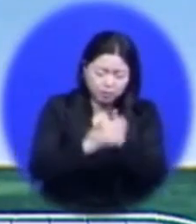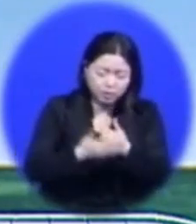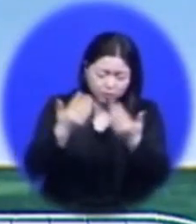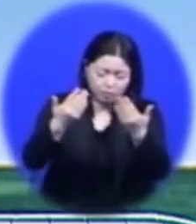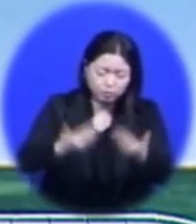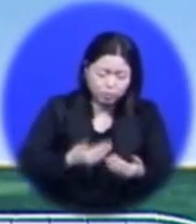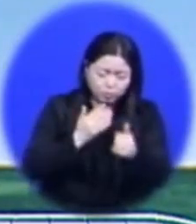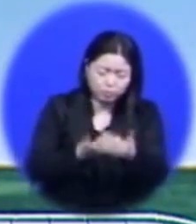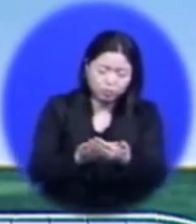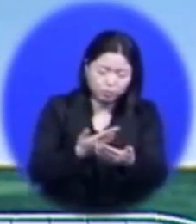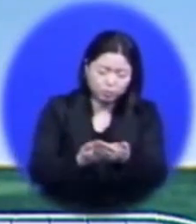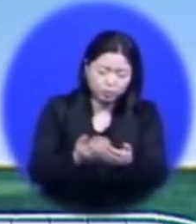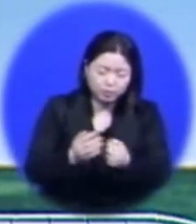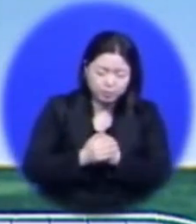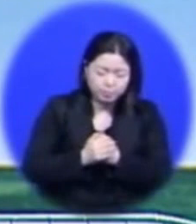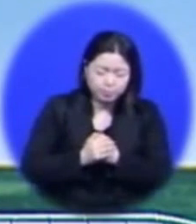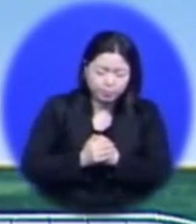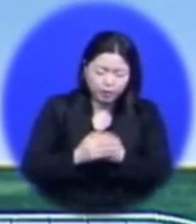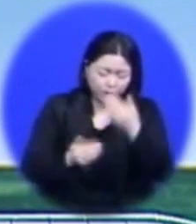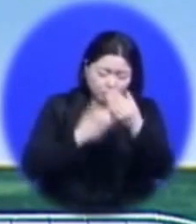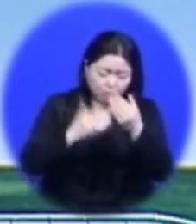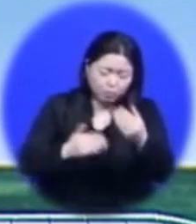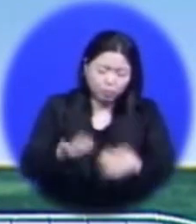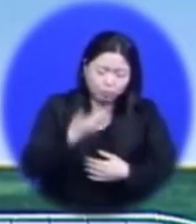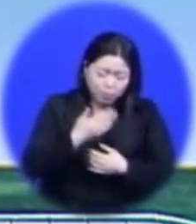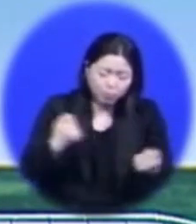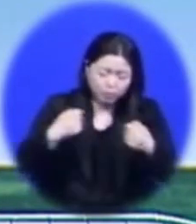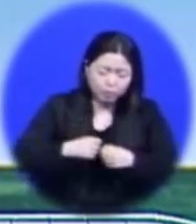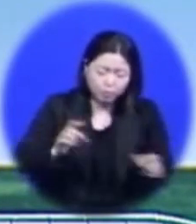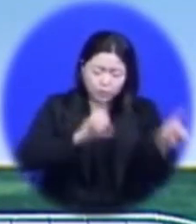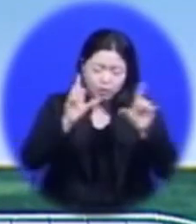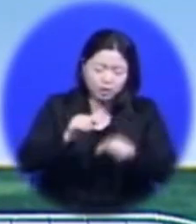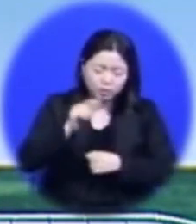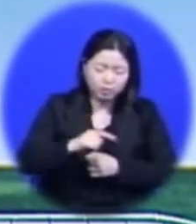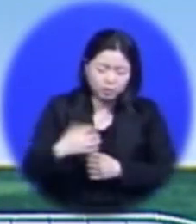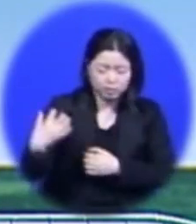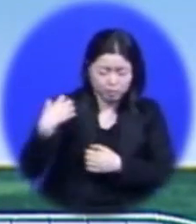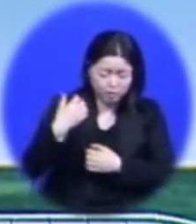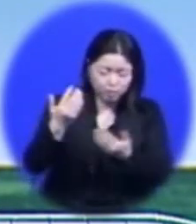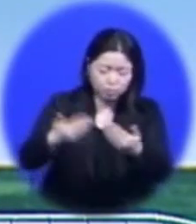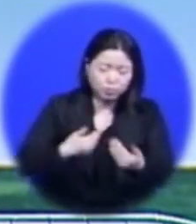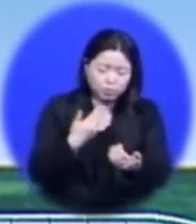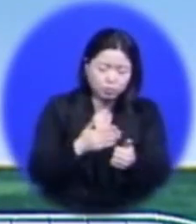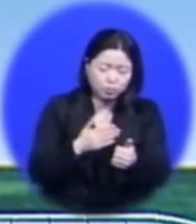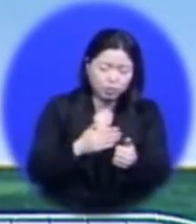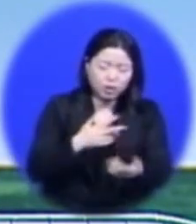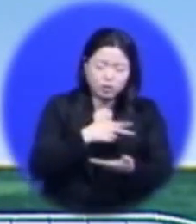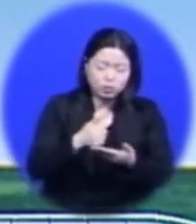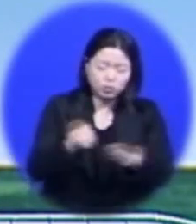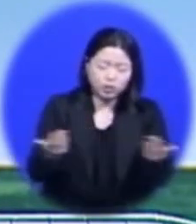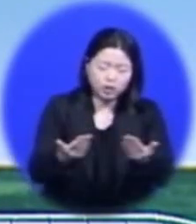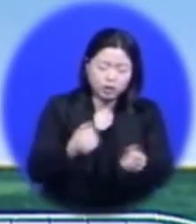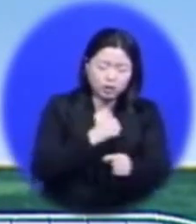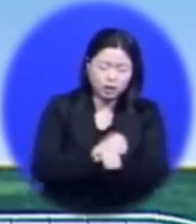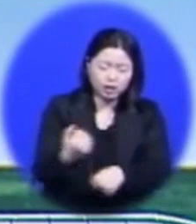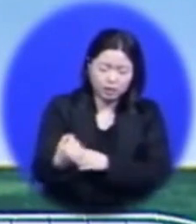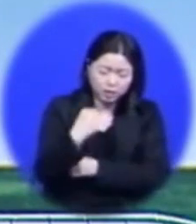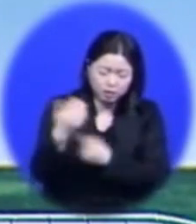주소서. 성도들의 먹고 있고 사는 것을 책임져 주시고 그리고 주의 일할 힘이 있게 해